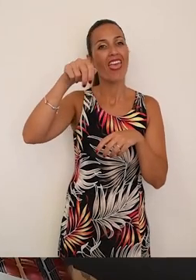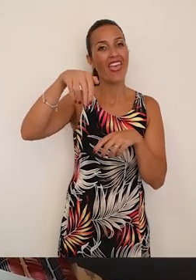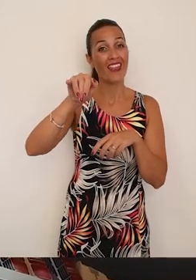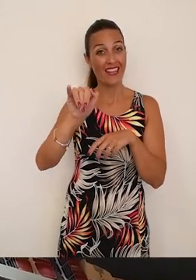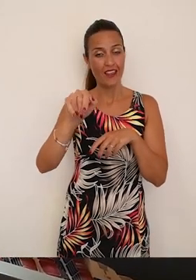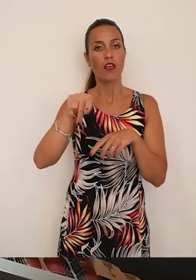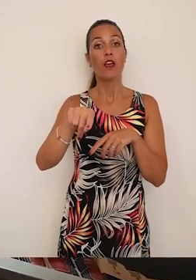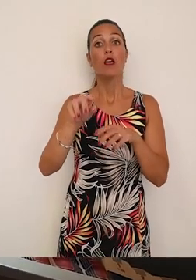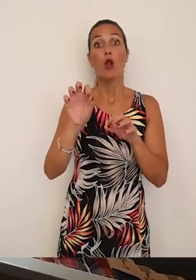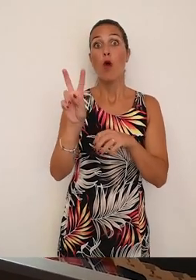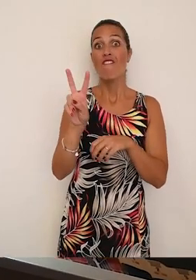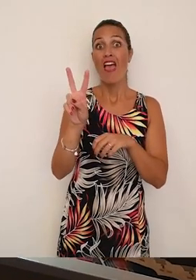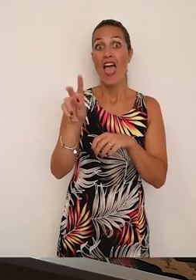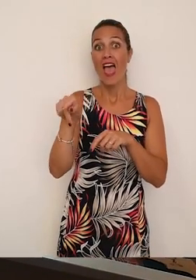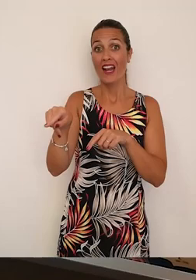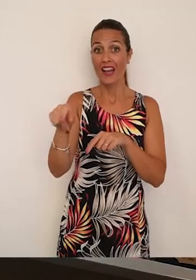del Novecento.